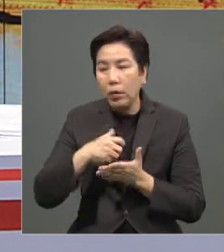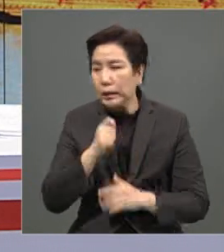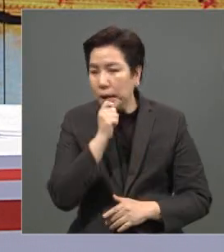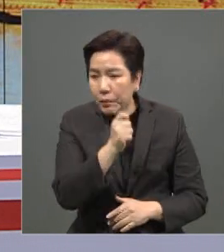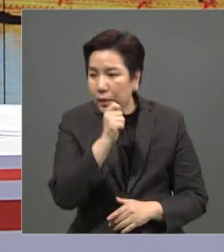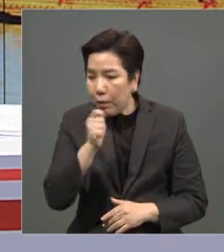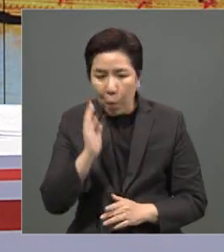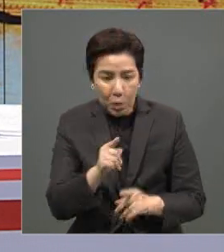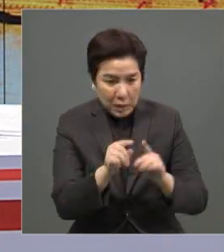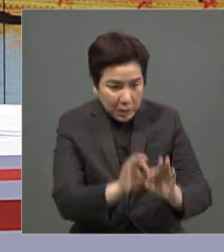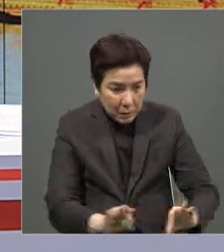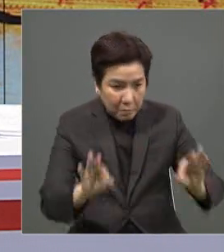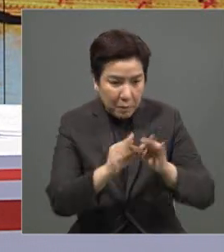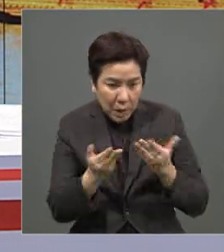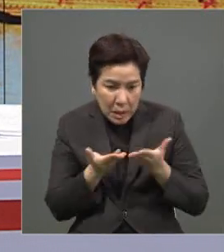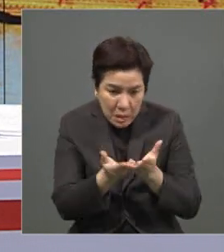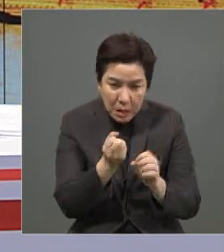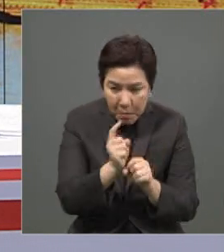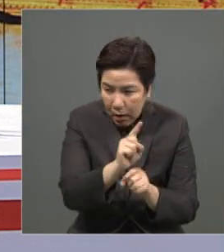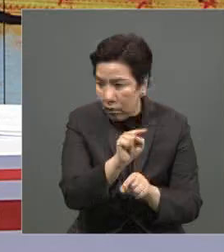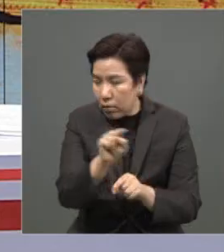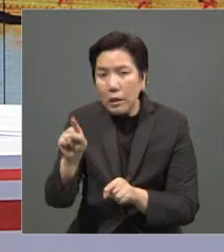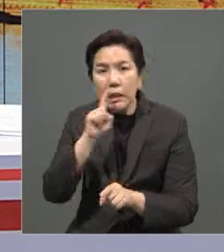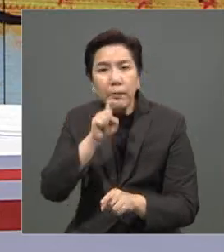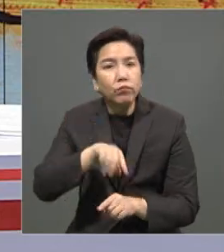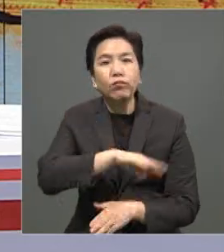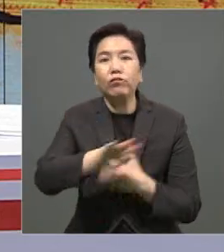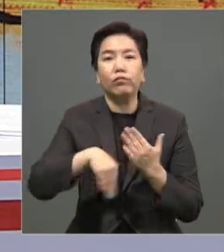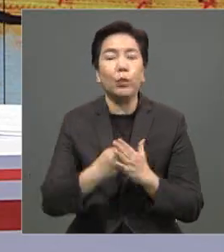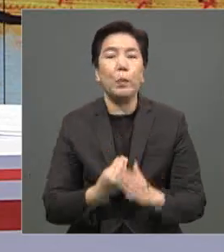ณ์นะครับของบุคคลที่มีส่วนร่วมในตัวด้วยขบวนที่มีความสำคัญทุกคนต่างภาคภูมิใจเป็นอย่างยิ่งครับ